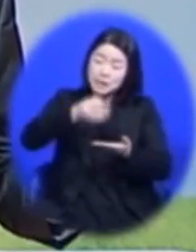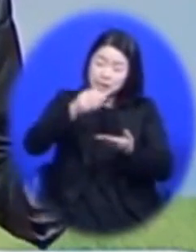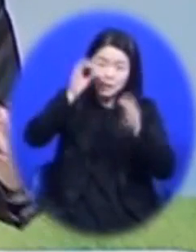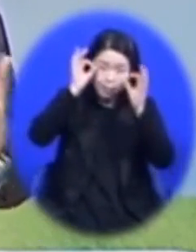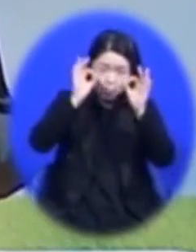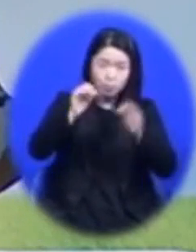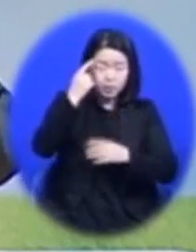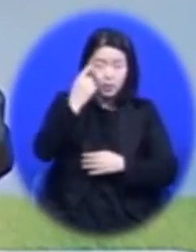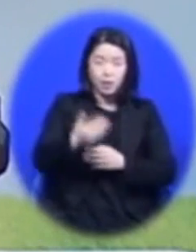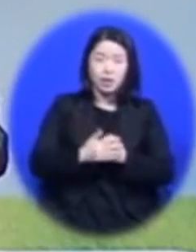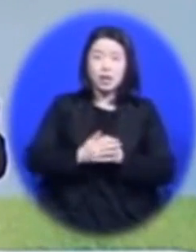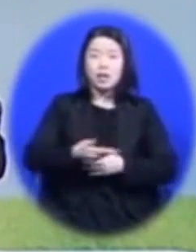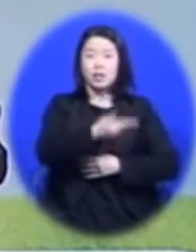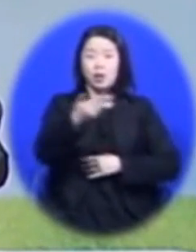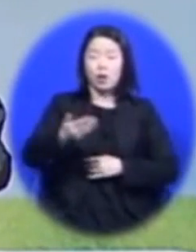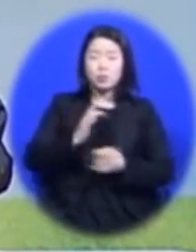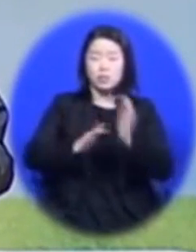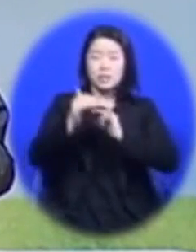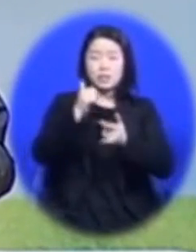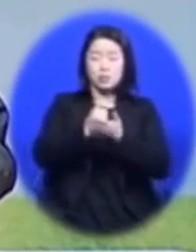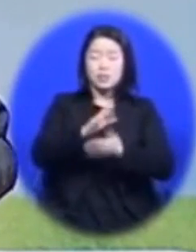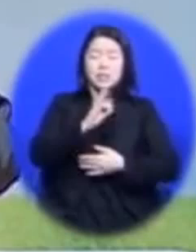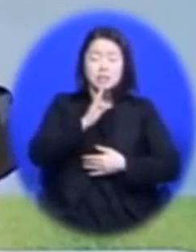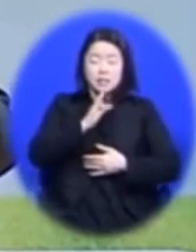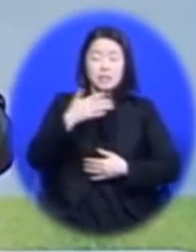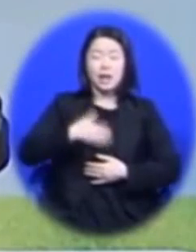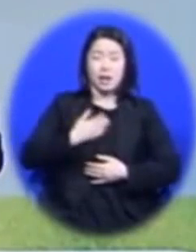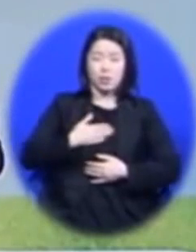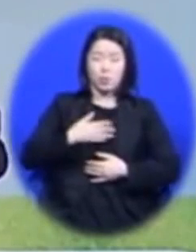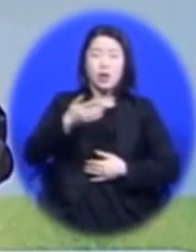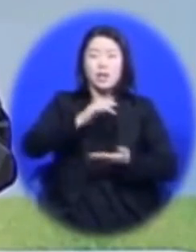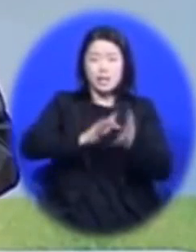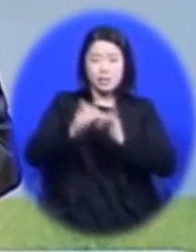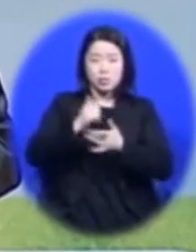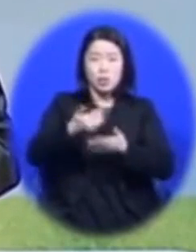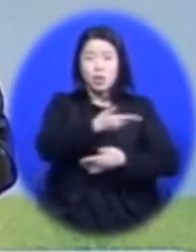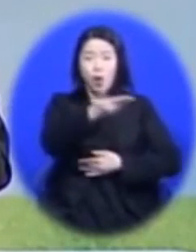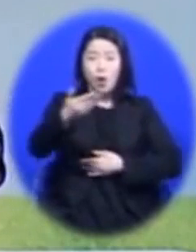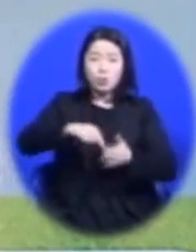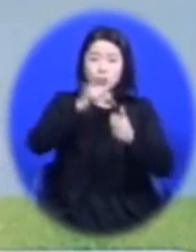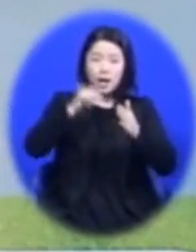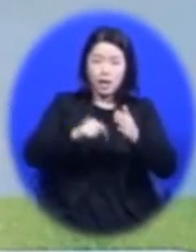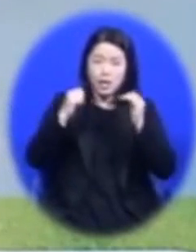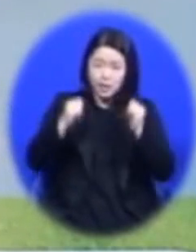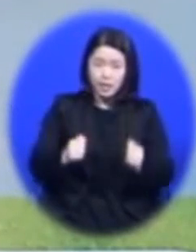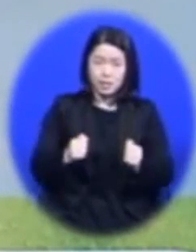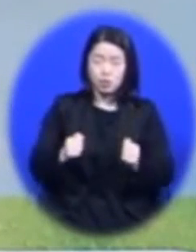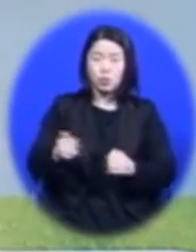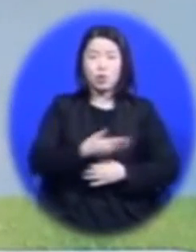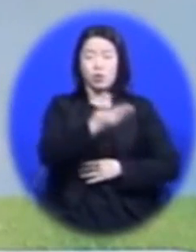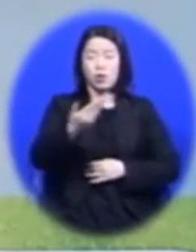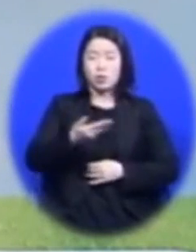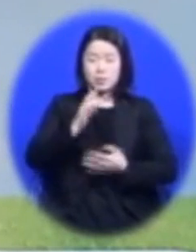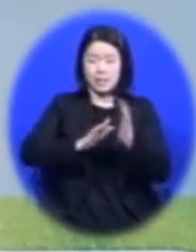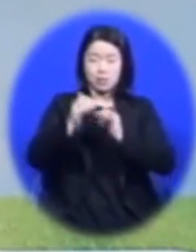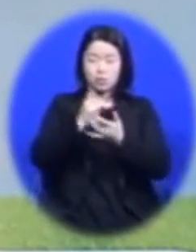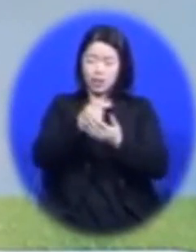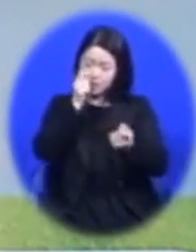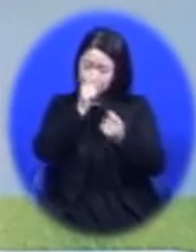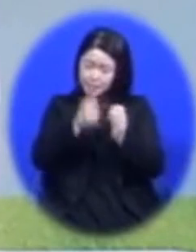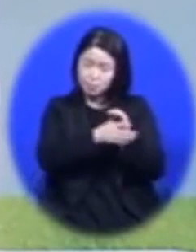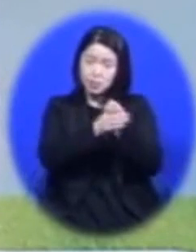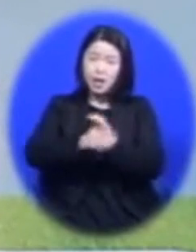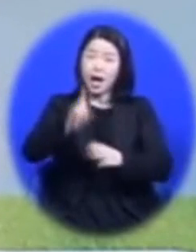보겠어요? 여러분이 예수님을 진짜 알고 예수님이 여러분 안에 계시고 여러분이 예수님과 친밀하다는